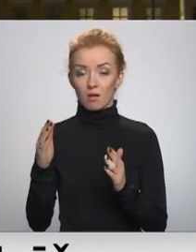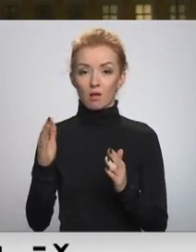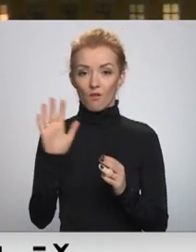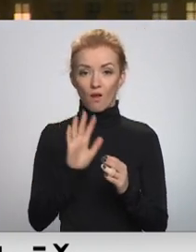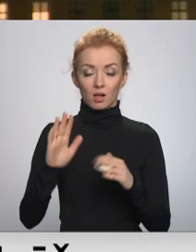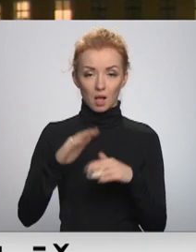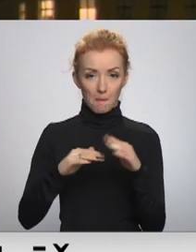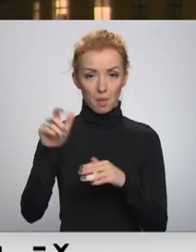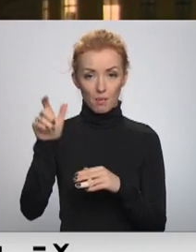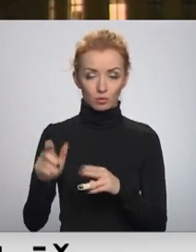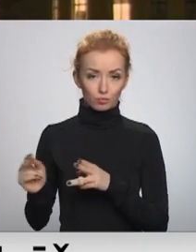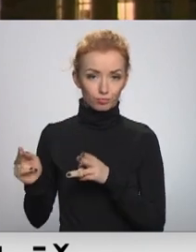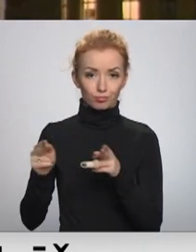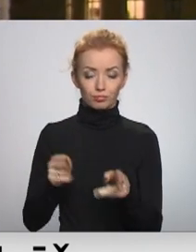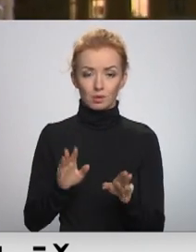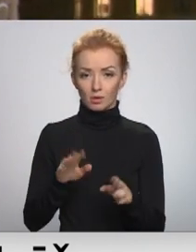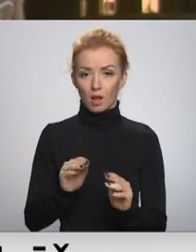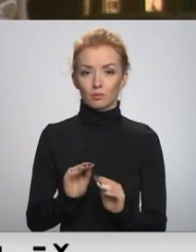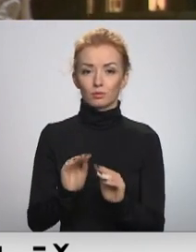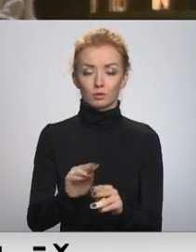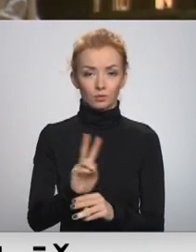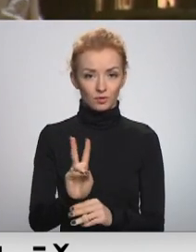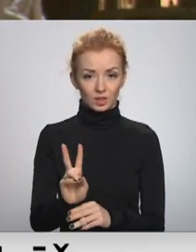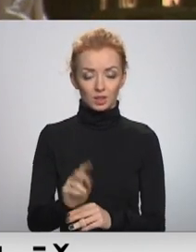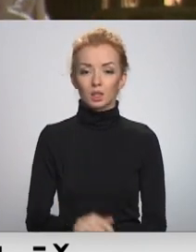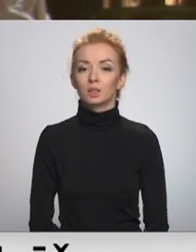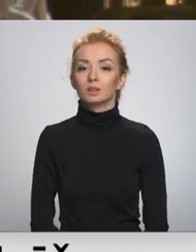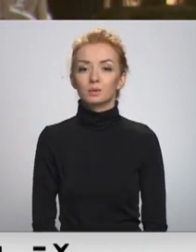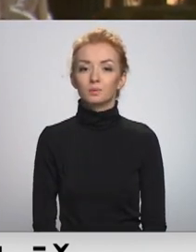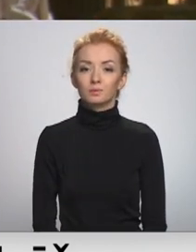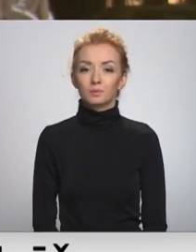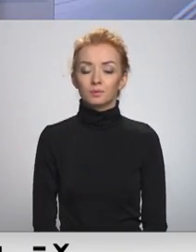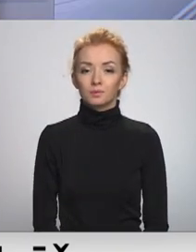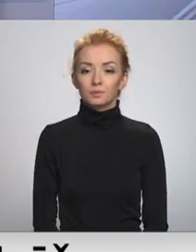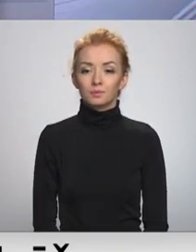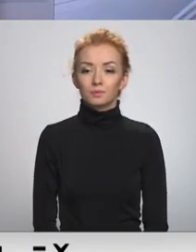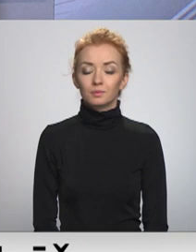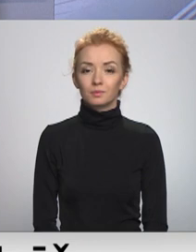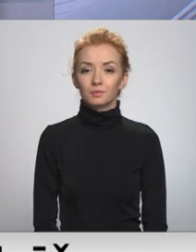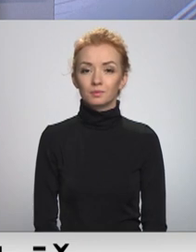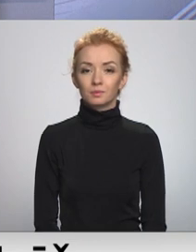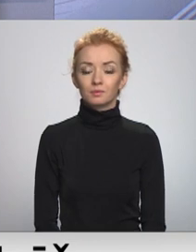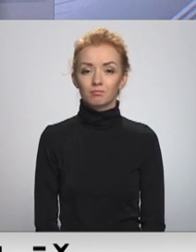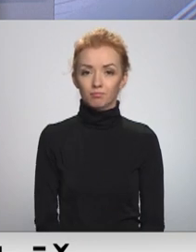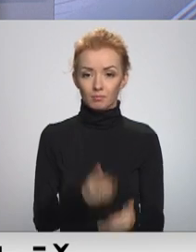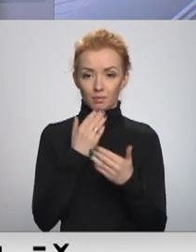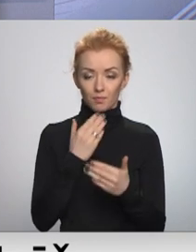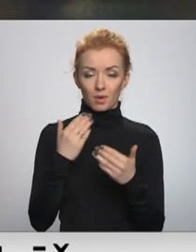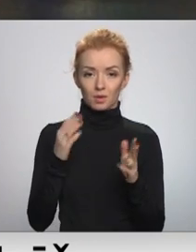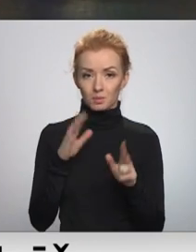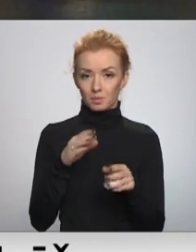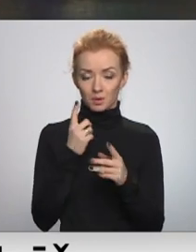amatpersonas arī ieradīsies, lai noliktu svecītes. Atgriežamies studijā. Jāni? Jā, paldies, Dāvid. Kolēģis